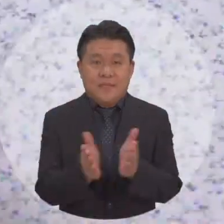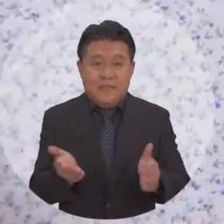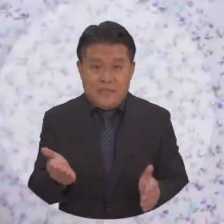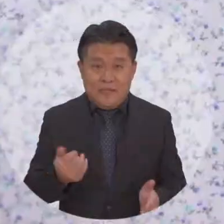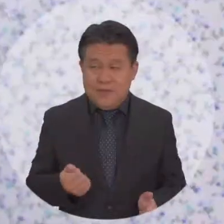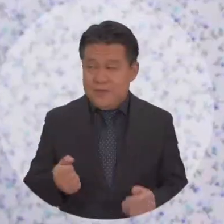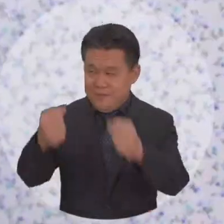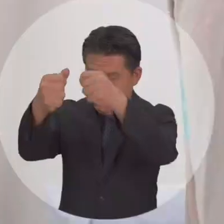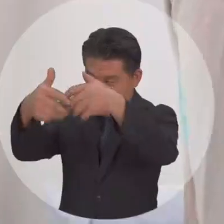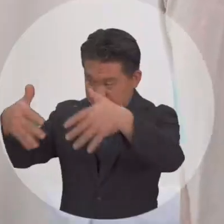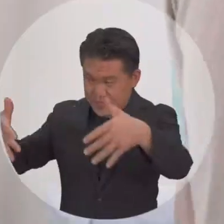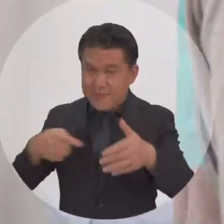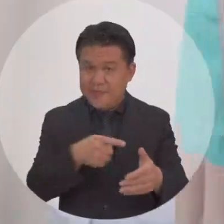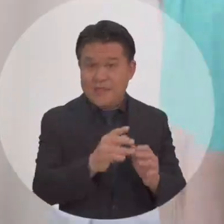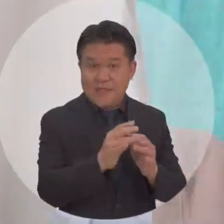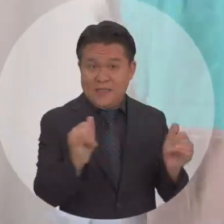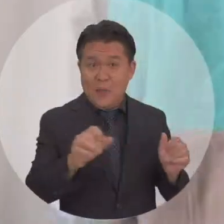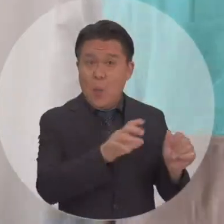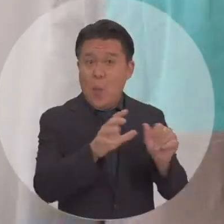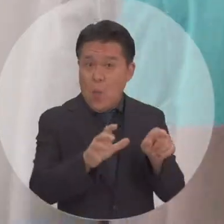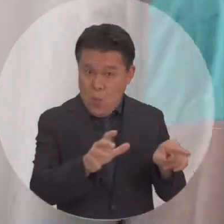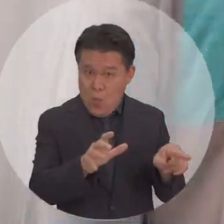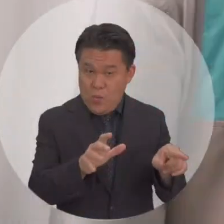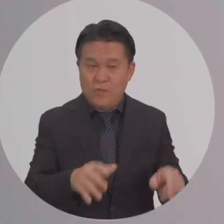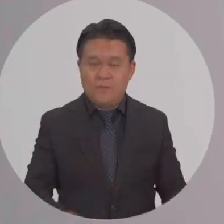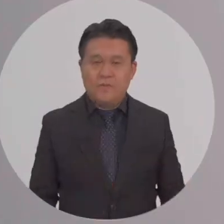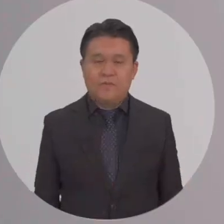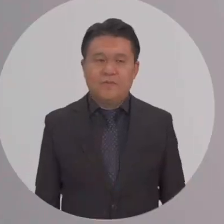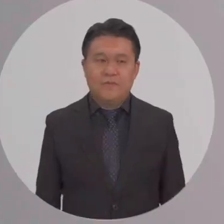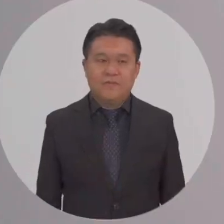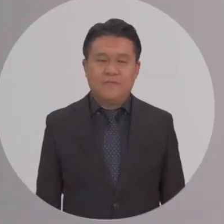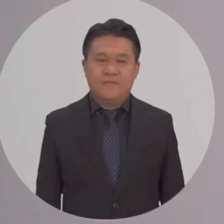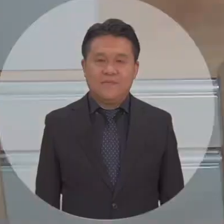시작 전 커튼을 쳐 대상자를 보호합니다.